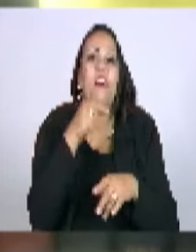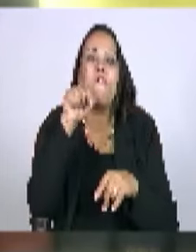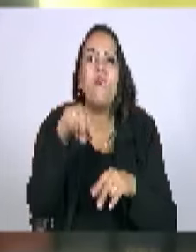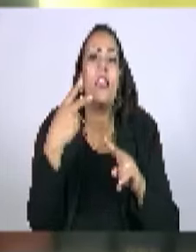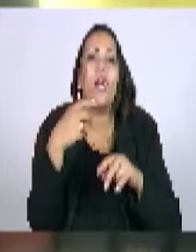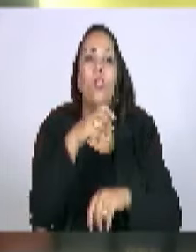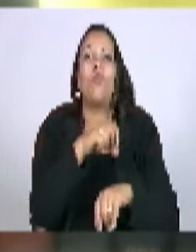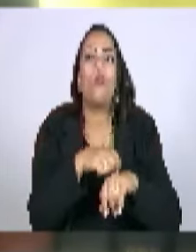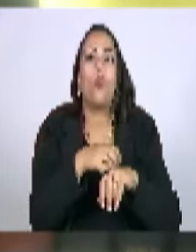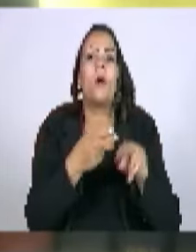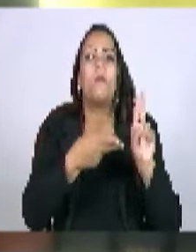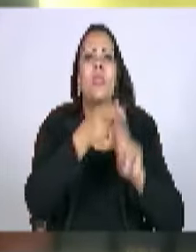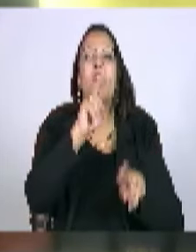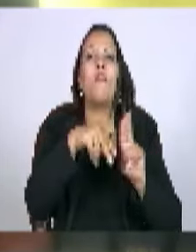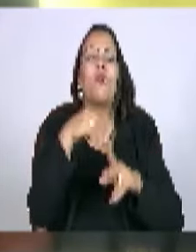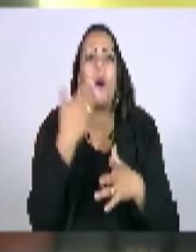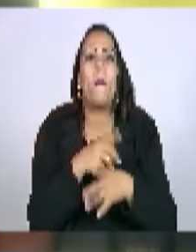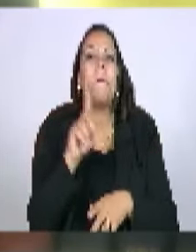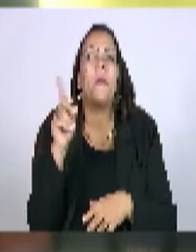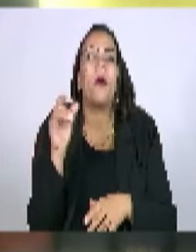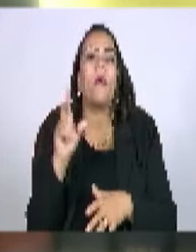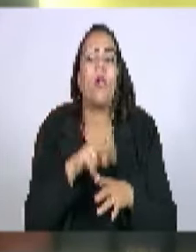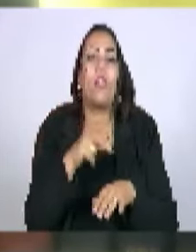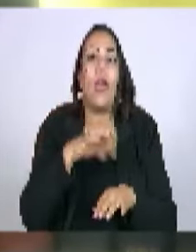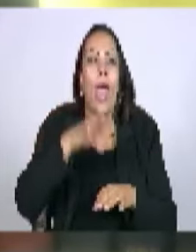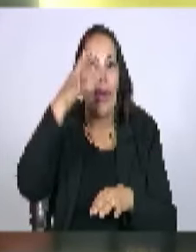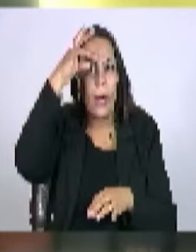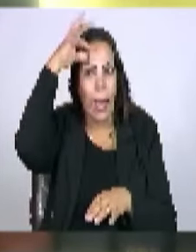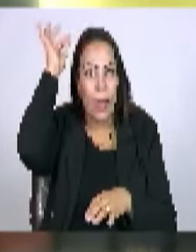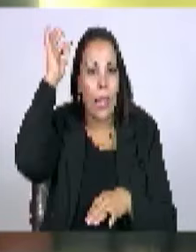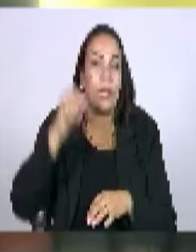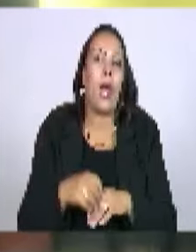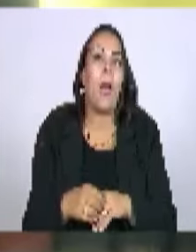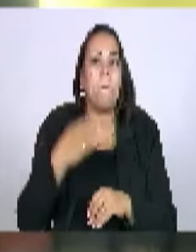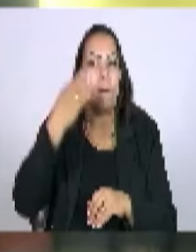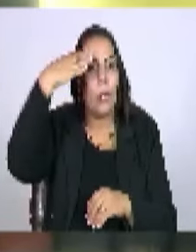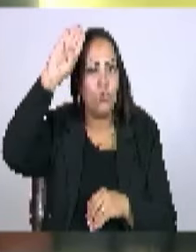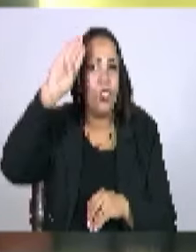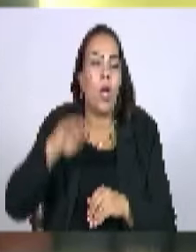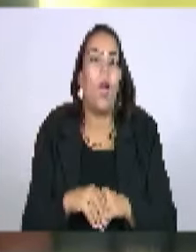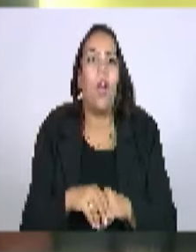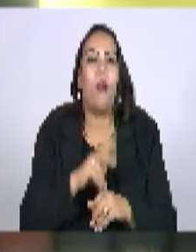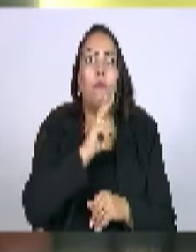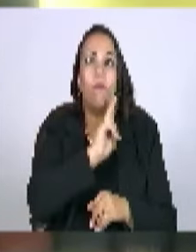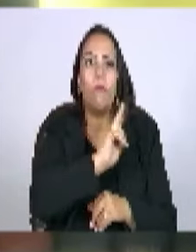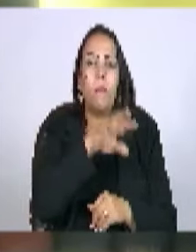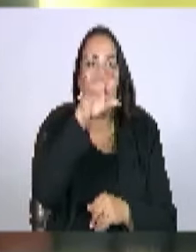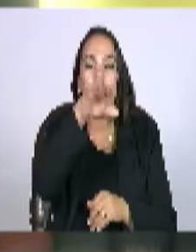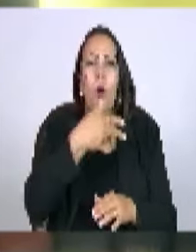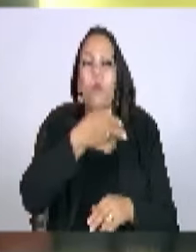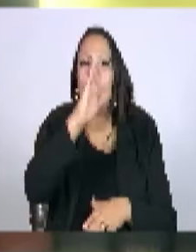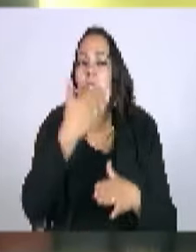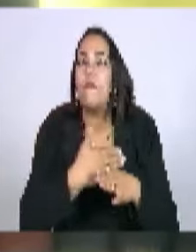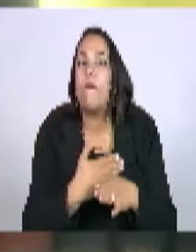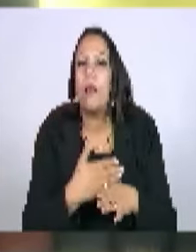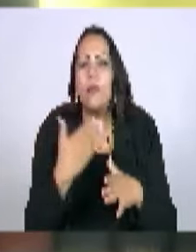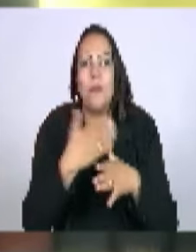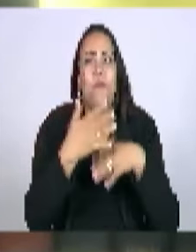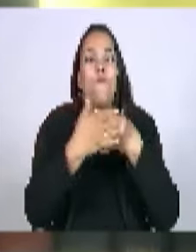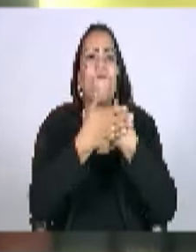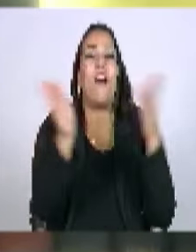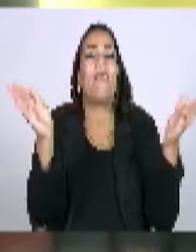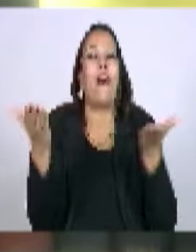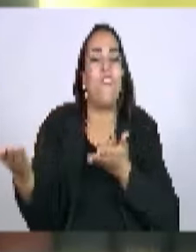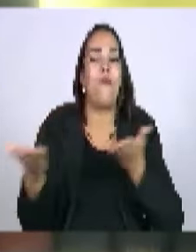بيهاجر بيروحوا بريطانيا وبيروحوا كندا وبيروحوا بلجيكا وبيروحوا دول تانيه لما تيجي تسال بيروحوا ليه لان الدول دي فاتحه للمجال